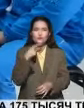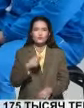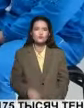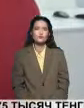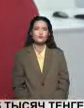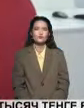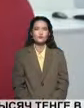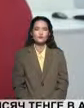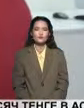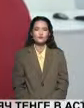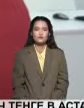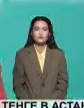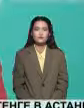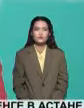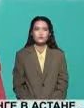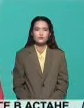партийцы.